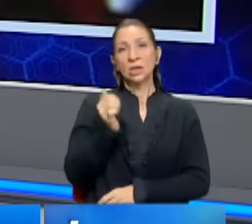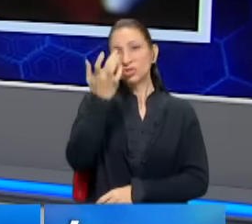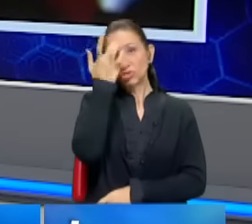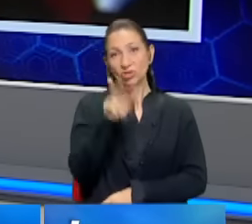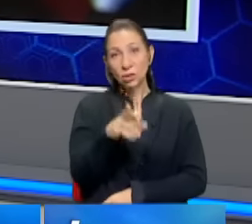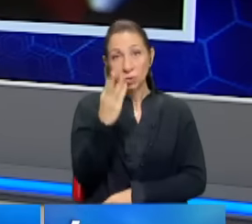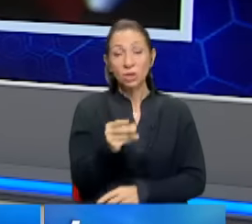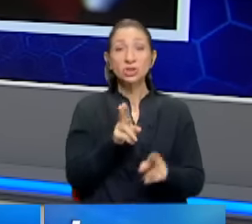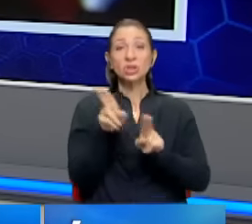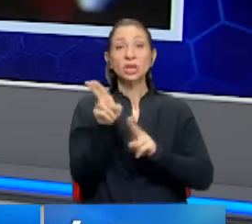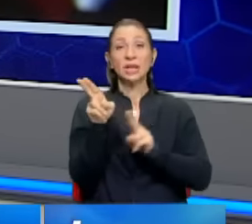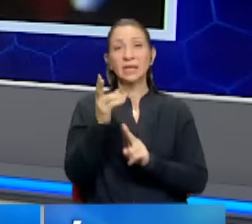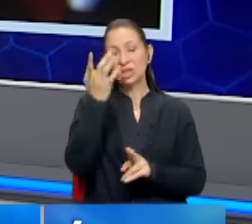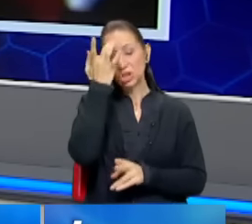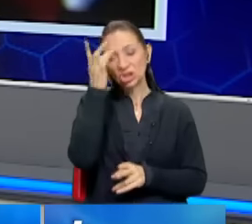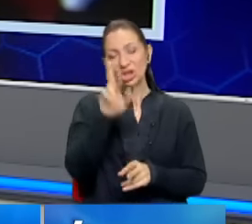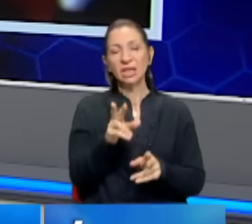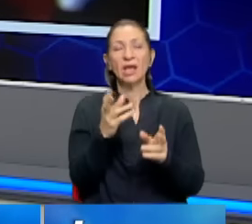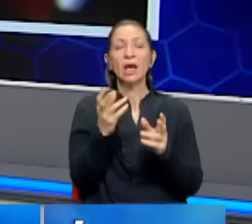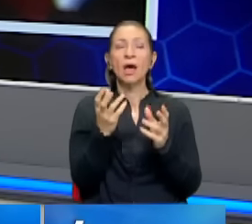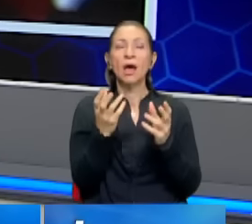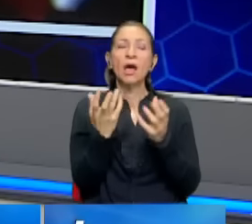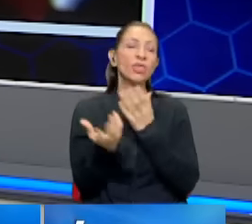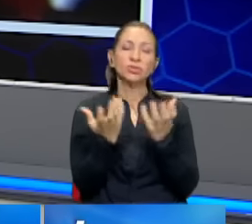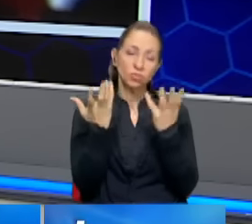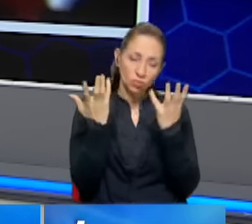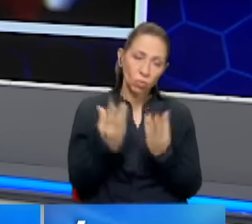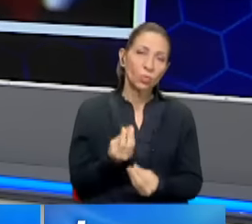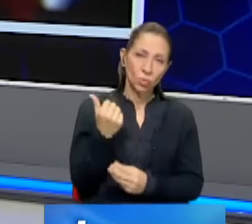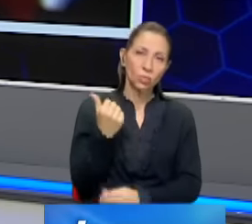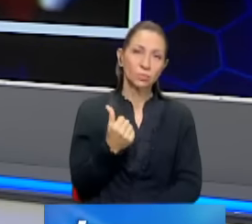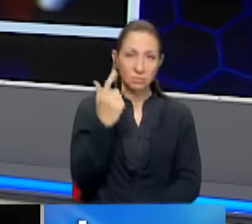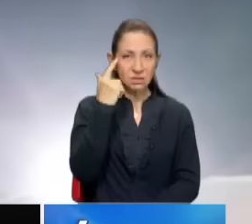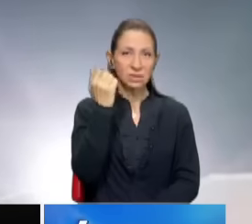oldu. Çanakkale'ye şehit ateşi düştü. Başımız sağ olsun.